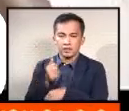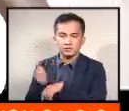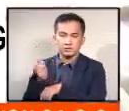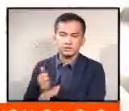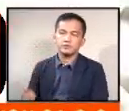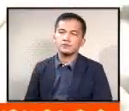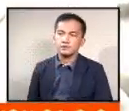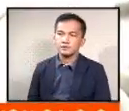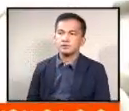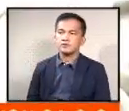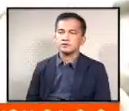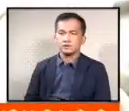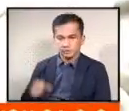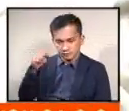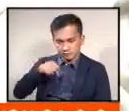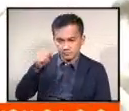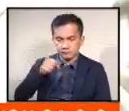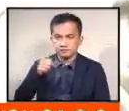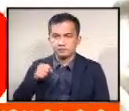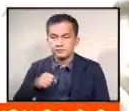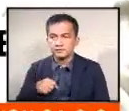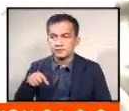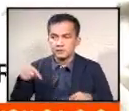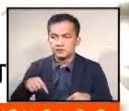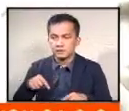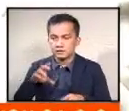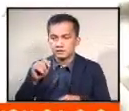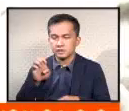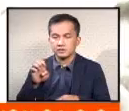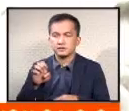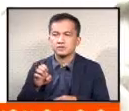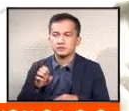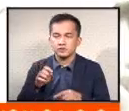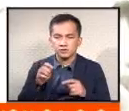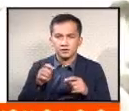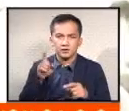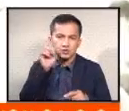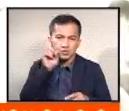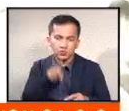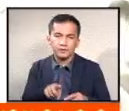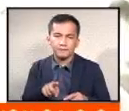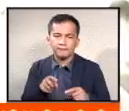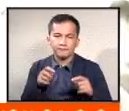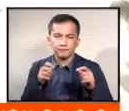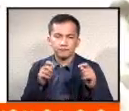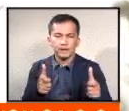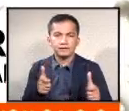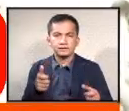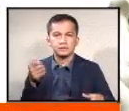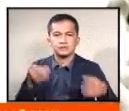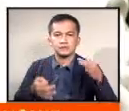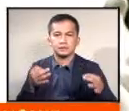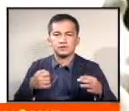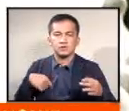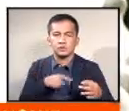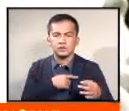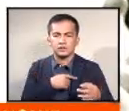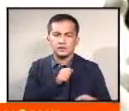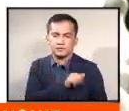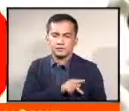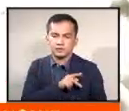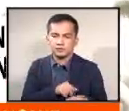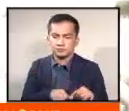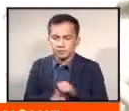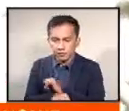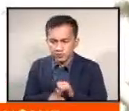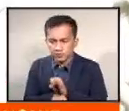akusado. Definitely, this is a case of a sweet and swift justice. And we do appreciate the effort